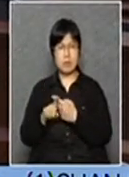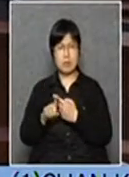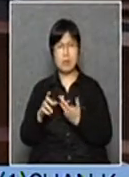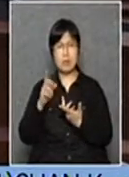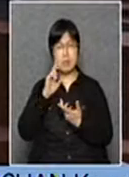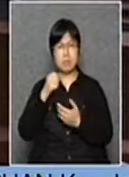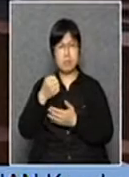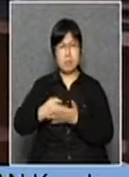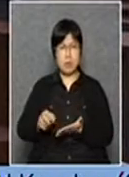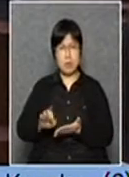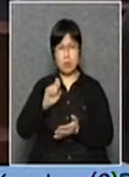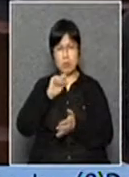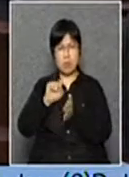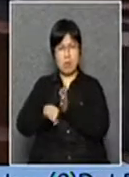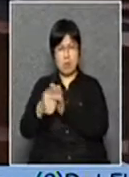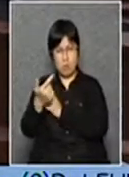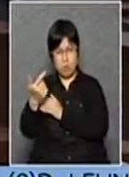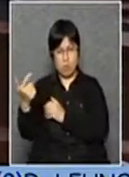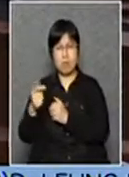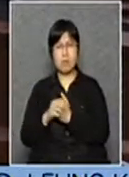甚至乎好多漏洞咧？